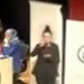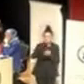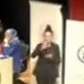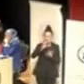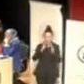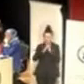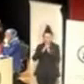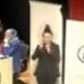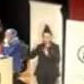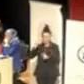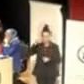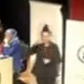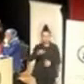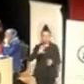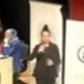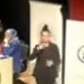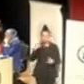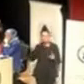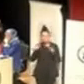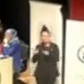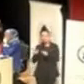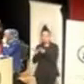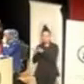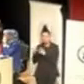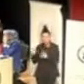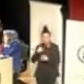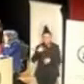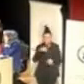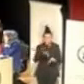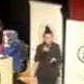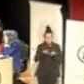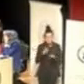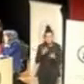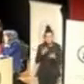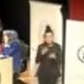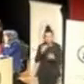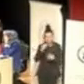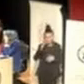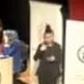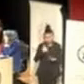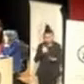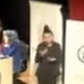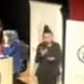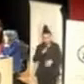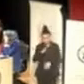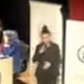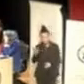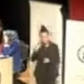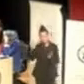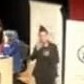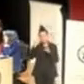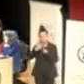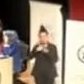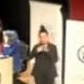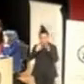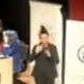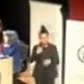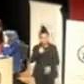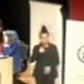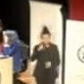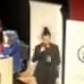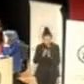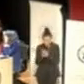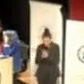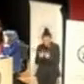şekilde erişim sağlanıyor. Peki burada kriterlerimiz nedir diye soracak olursanız. Örneğin bir eser aynı anda 20 kullanıcı tarafından